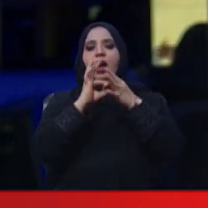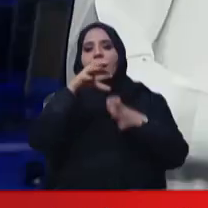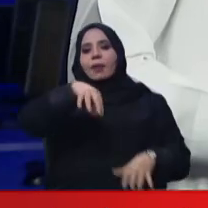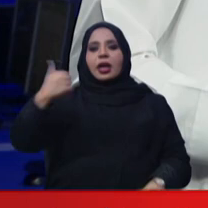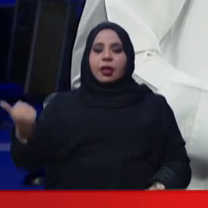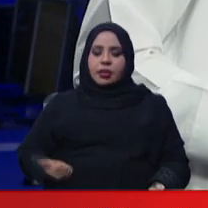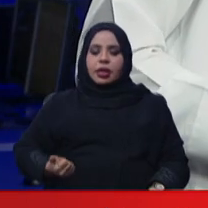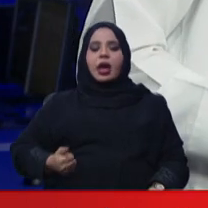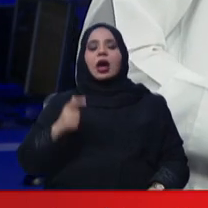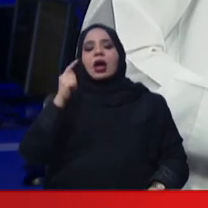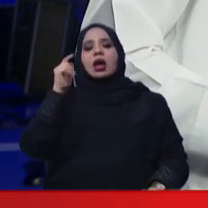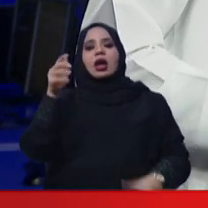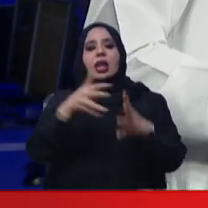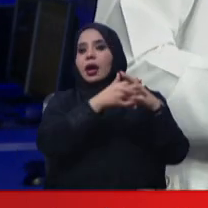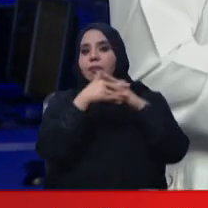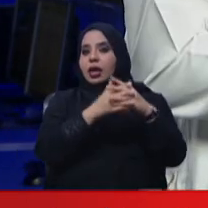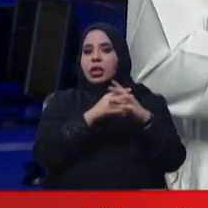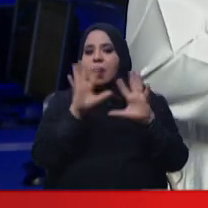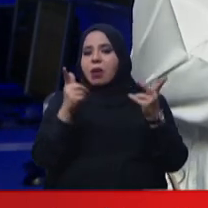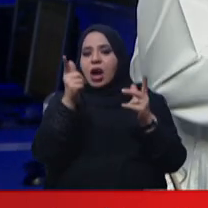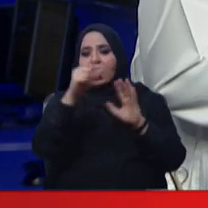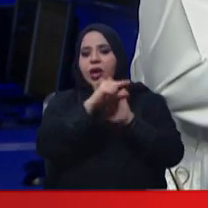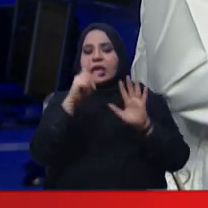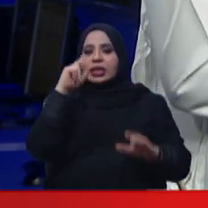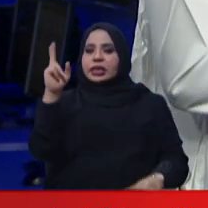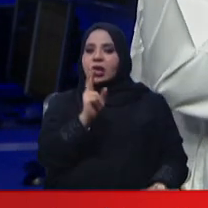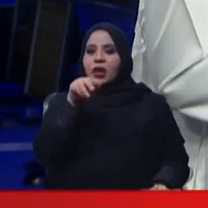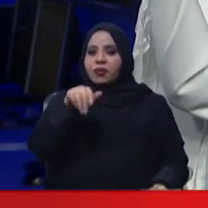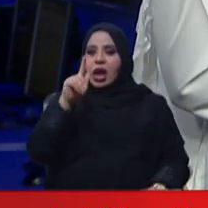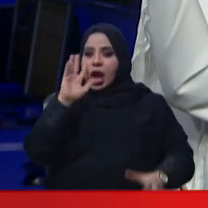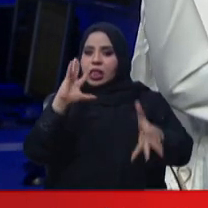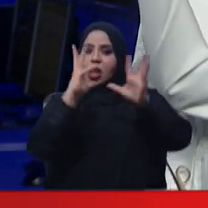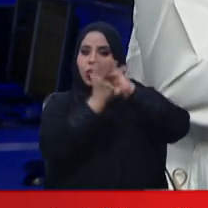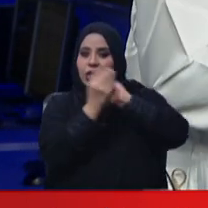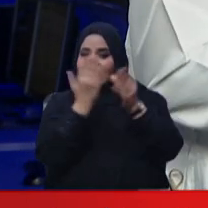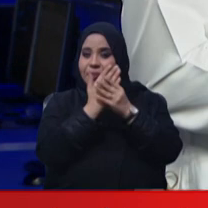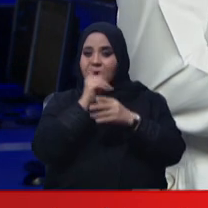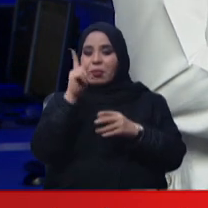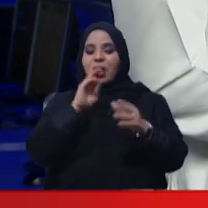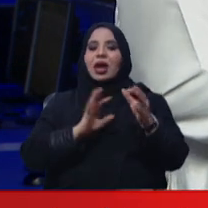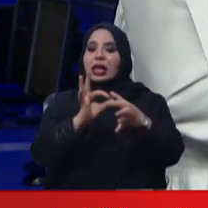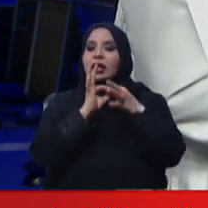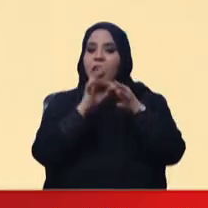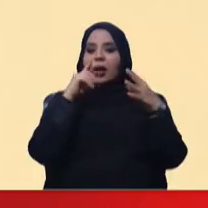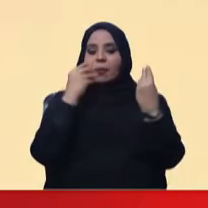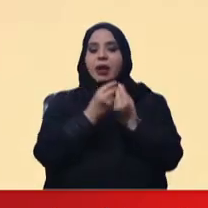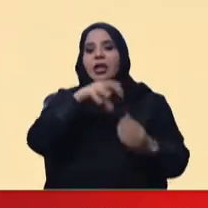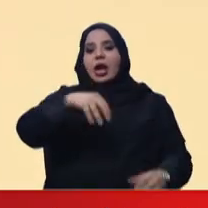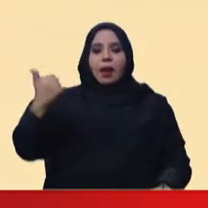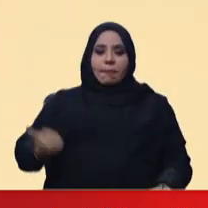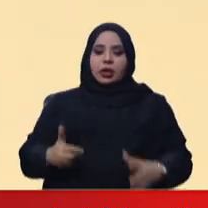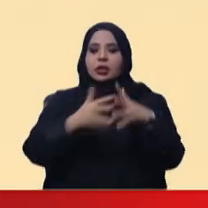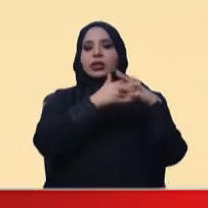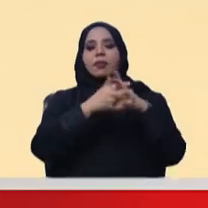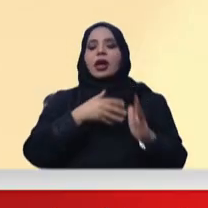ما أهمية هذه الزيارة على مستوى تطوير العلاقات وتعزيزها بين واشنطن والمنامة؟ نعم، قبل